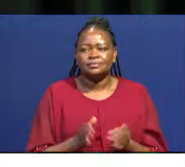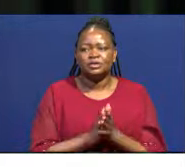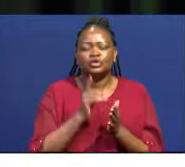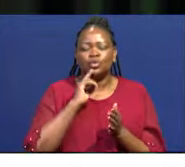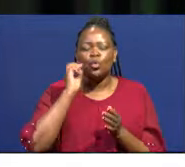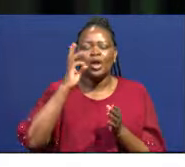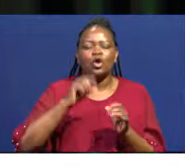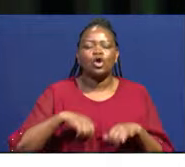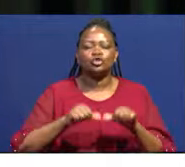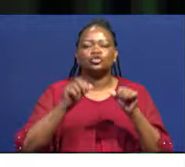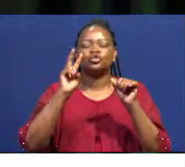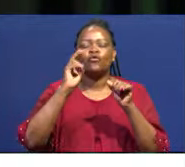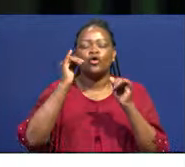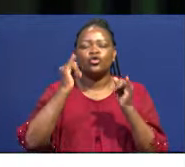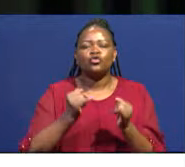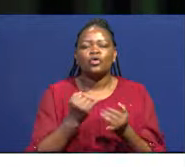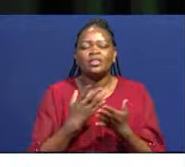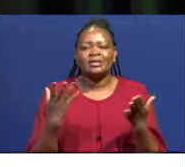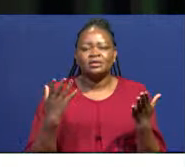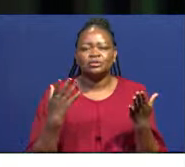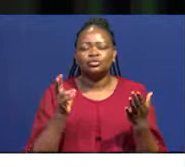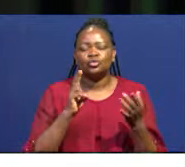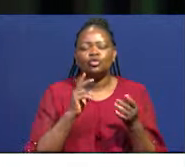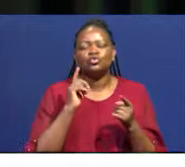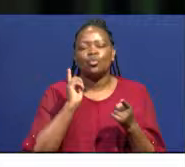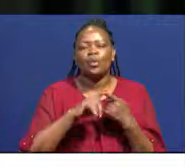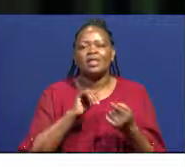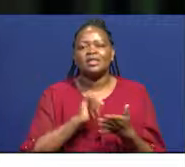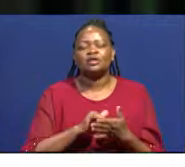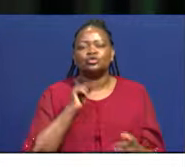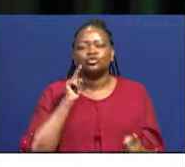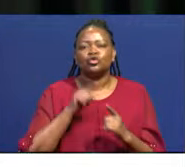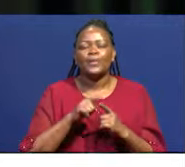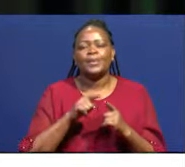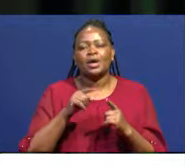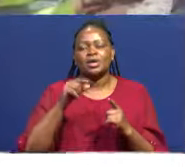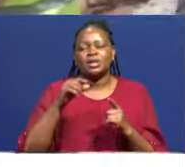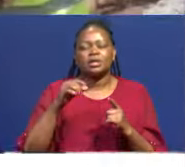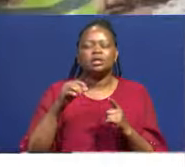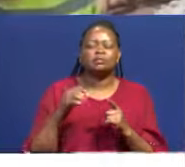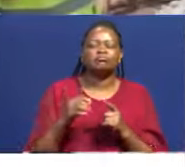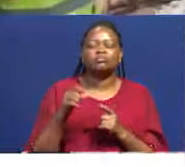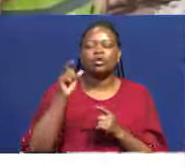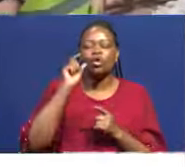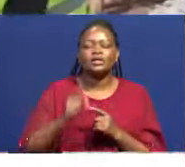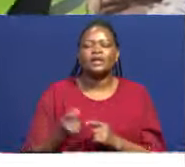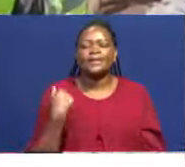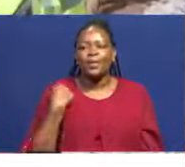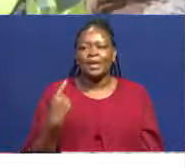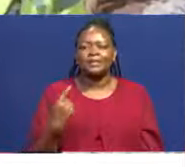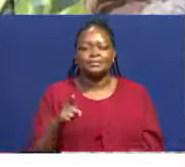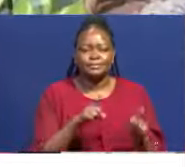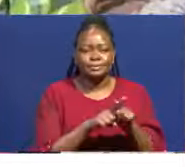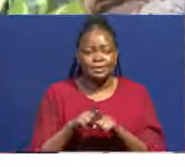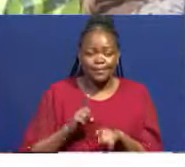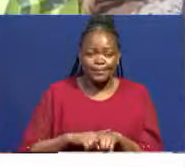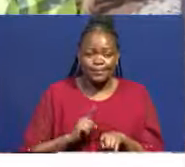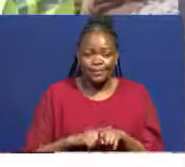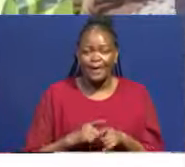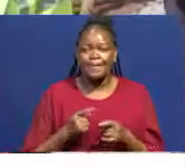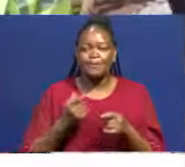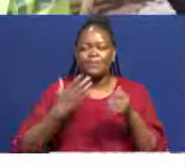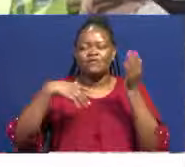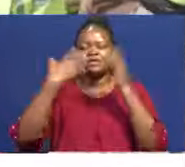we'll continue to look for new crops to get into towards that goal of being the continent's number one. Wakati huo, wataalamu wa